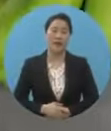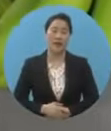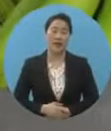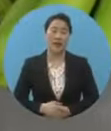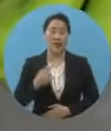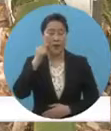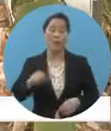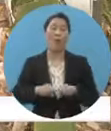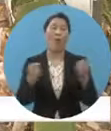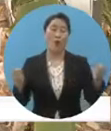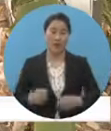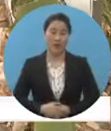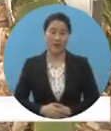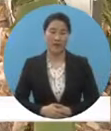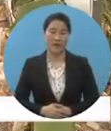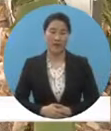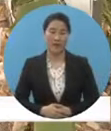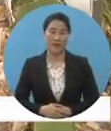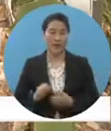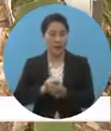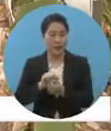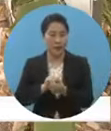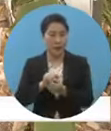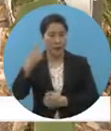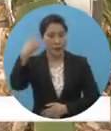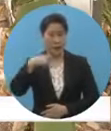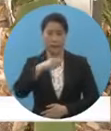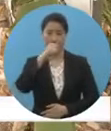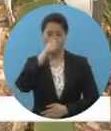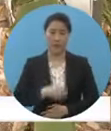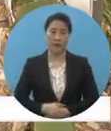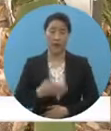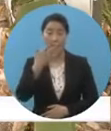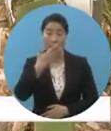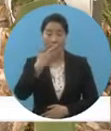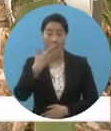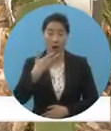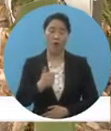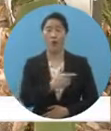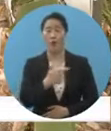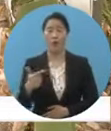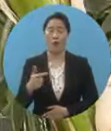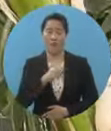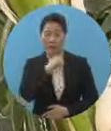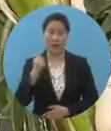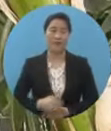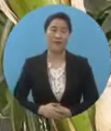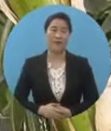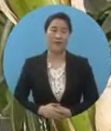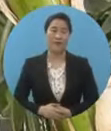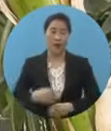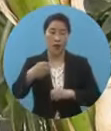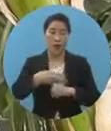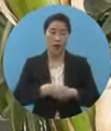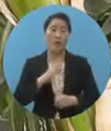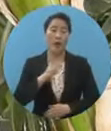정도입니다 어 좀 쫄깃한 식감이 많이 있습니다 당도는 물론 아주 좋구요 수입에